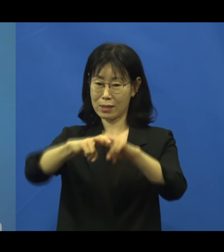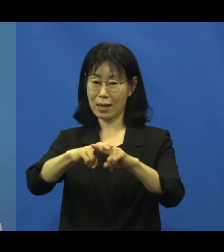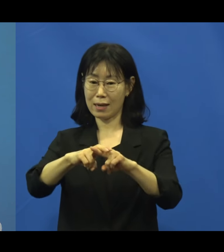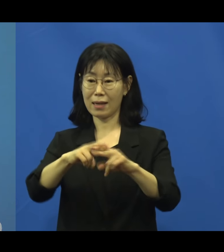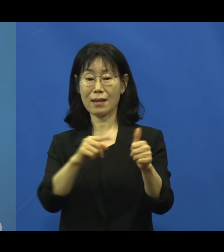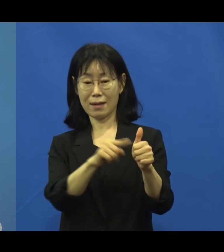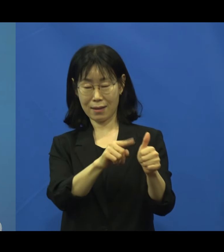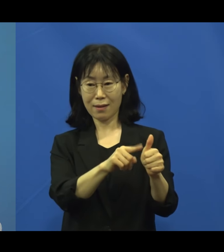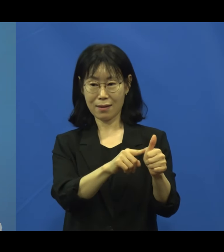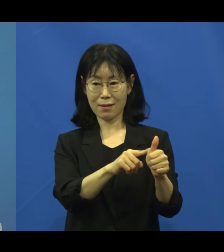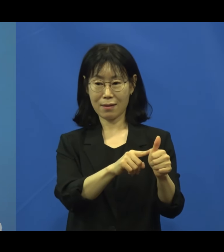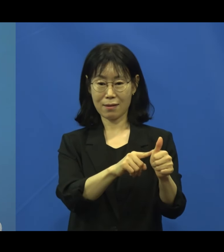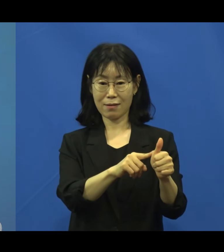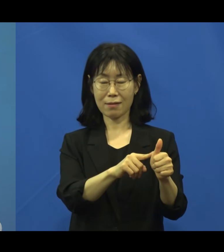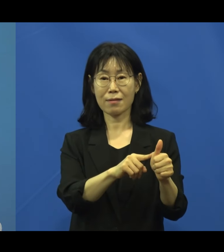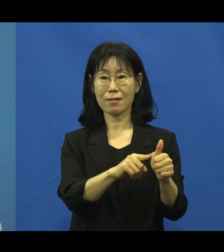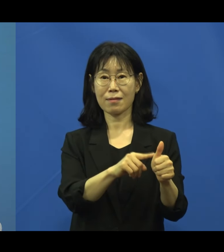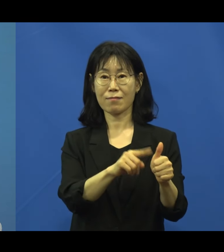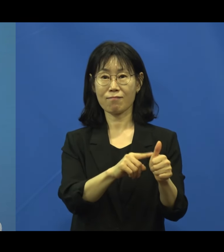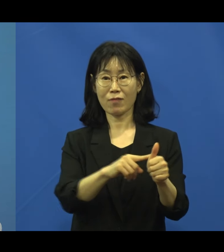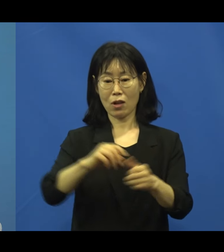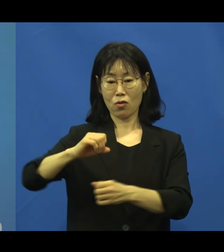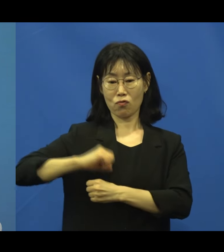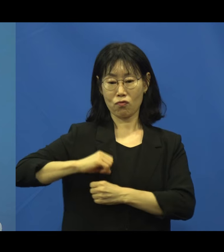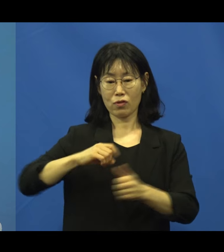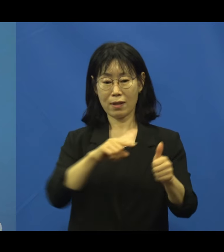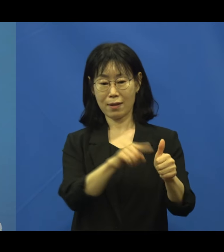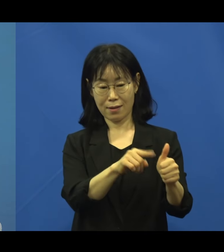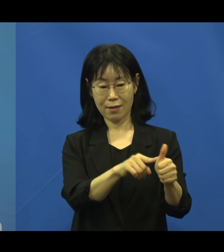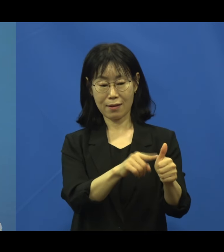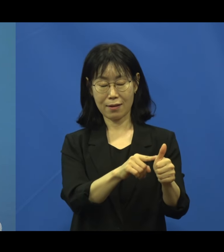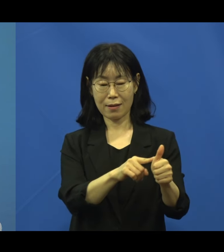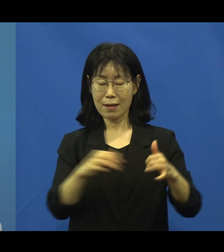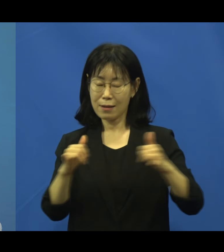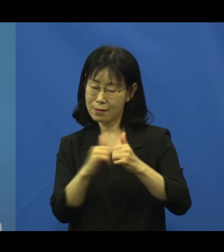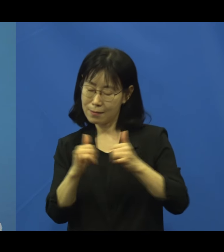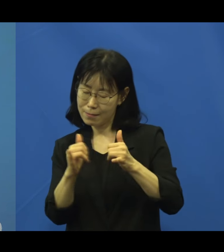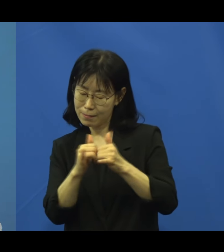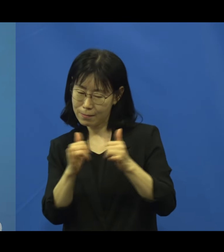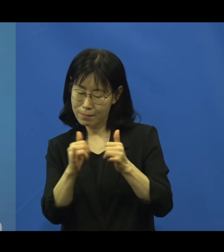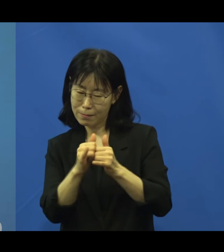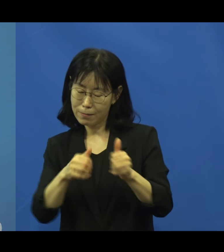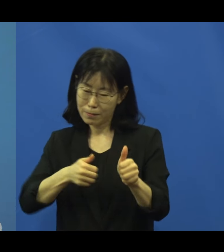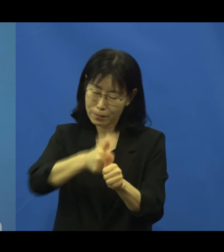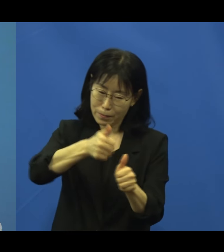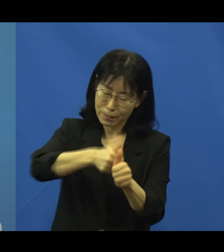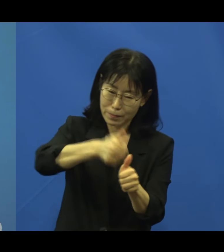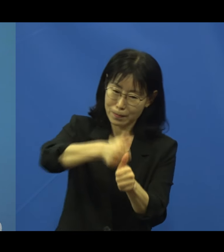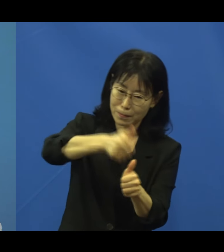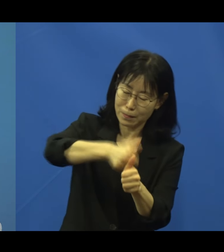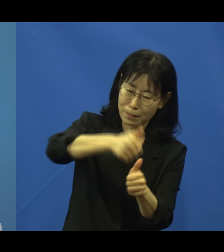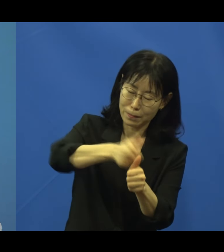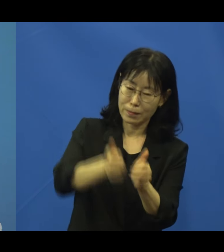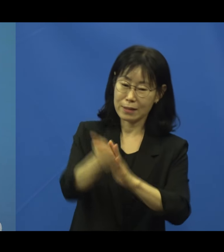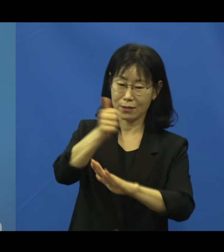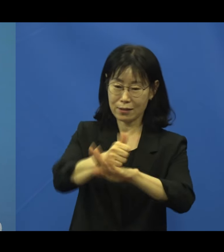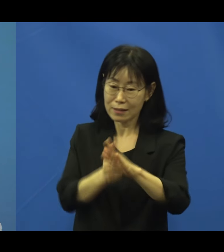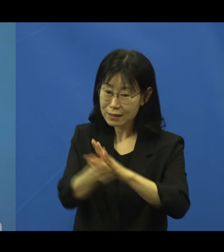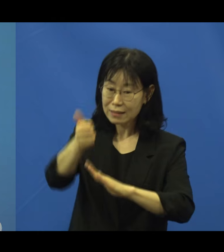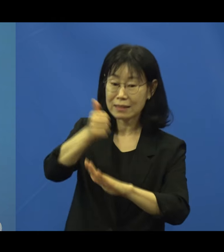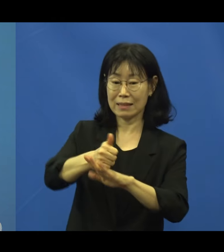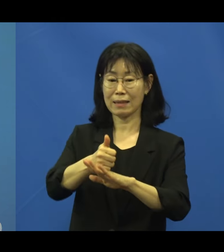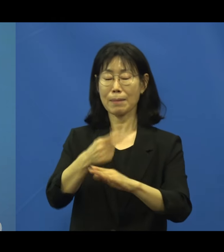있겠죠. 자, 군대 장관이라는 말에는 수많은 전쟁에서 승리를 거둔 경험을 가졌다는 거죠. 승리를